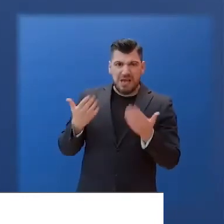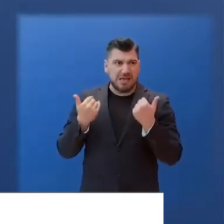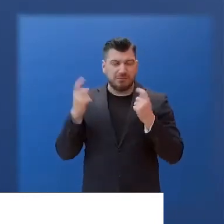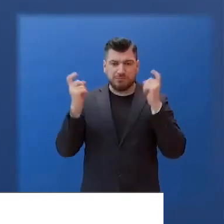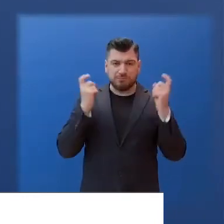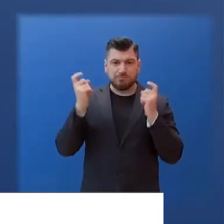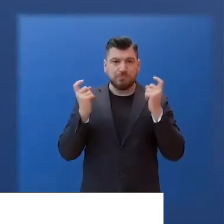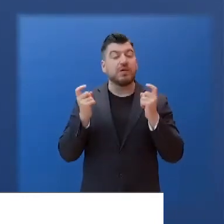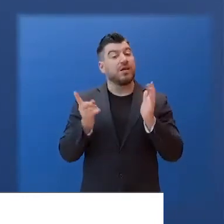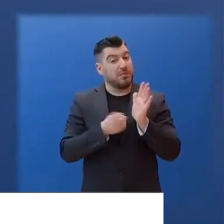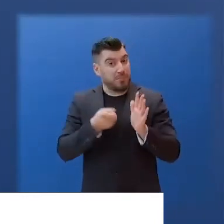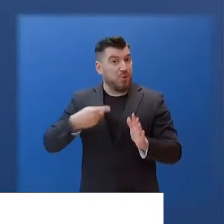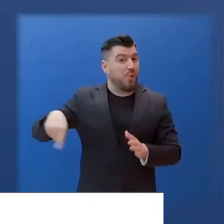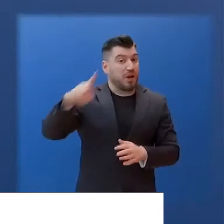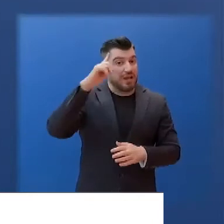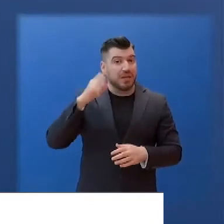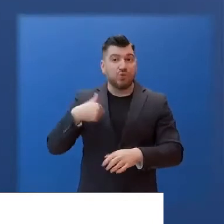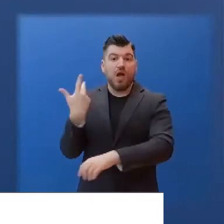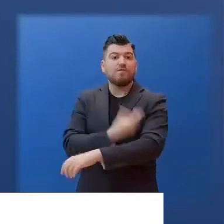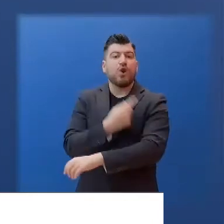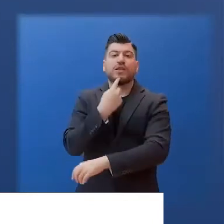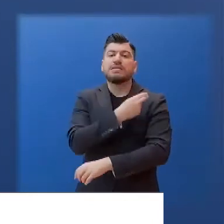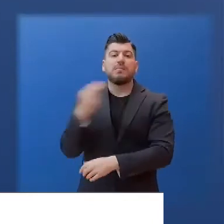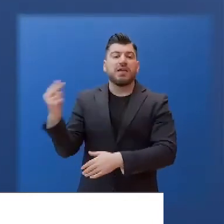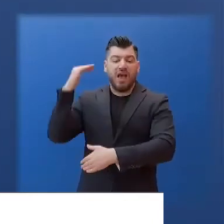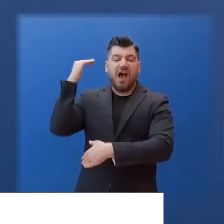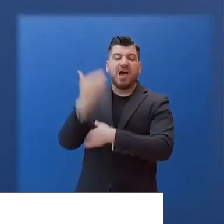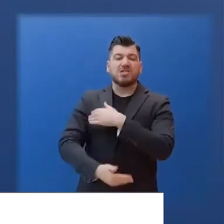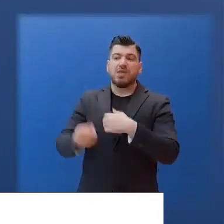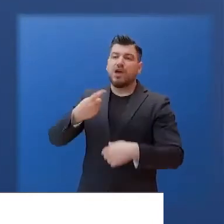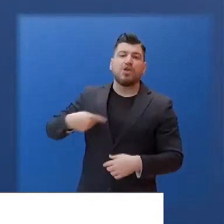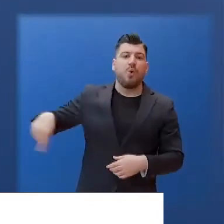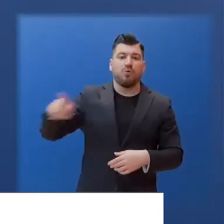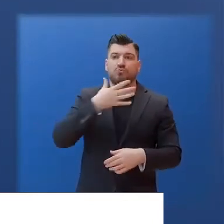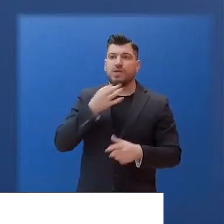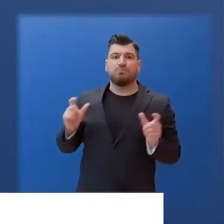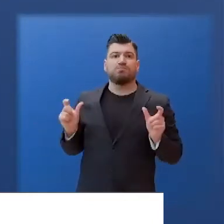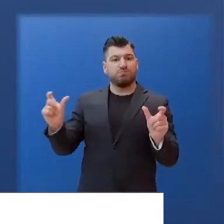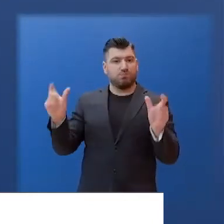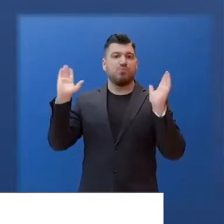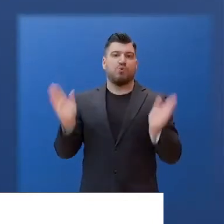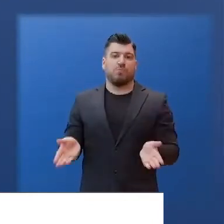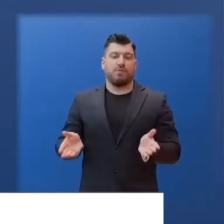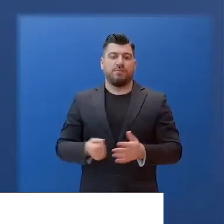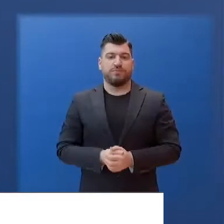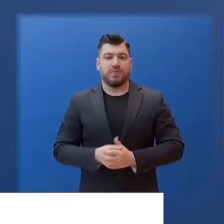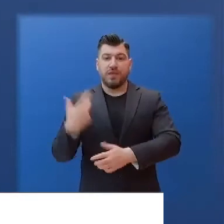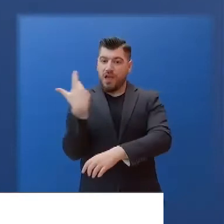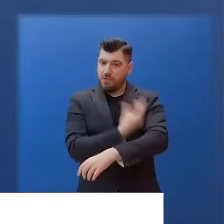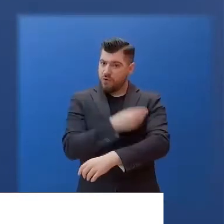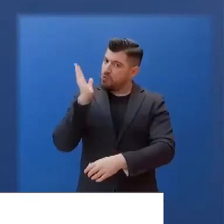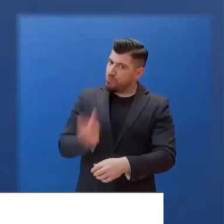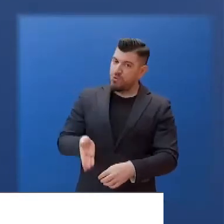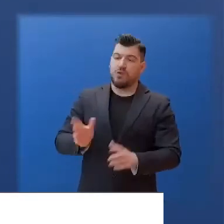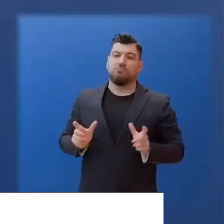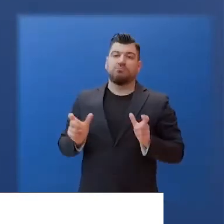γίνει κοινή πεποίθηση ότι αυτή είναι η ασπίδα για την προστασία μας και την επανάκτηση της ελευθερίας μας. Ότι με αυτό το όπλο θα νικήσουμε τον